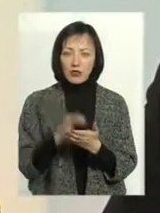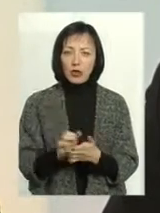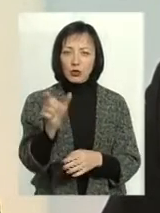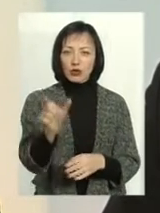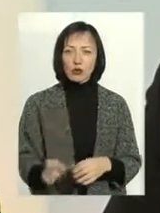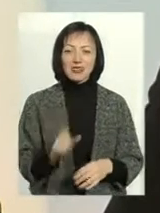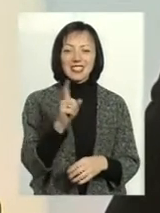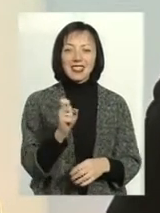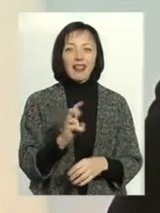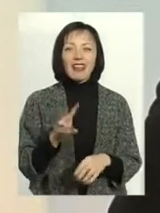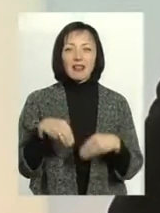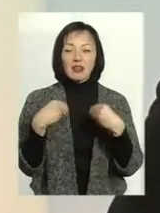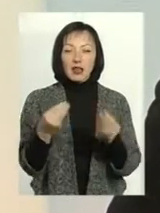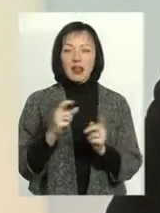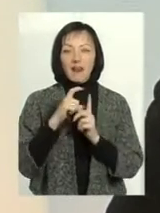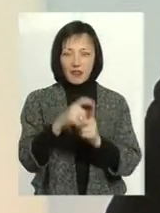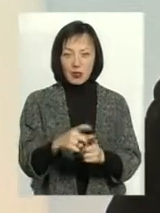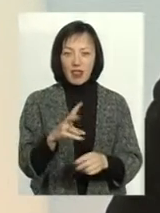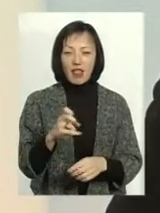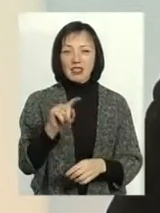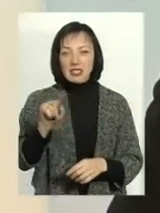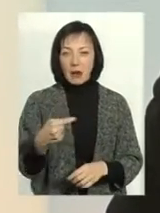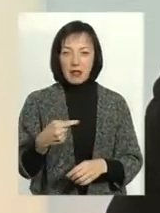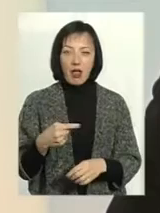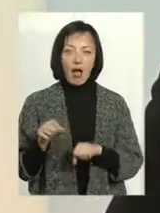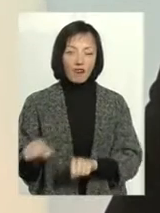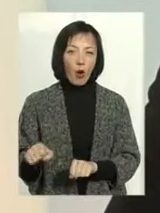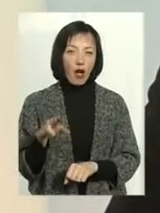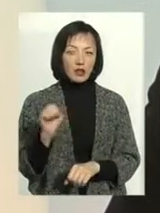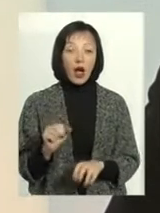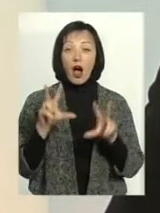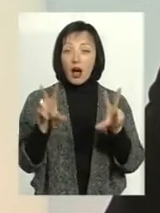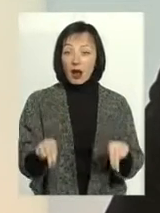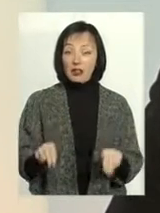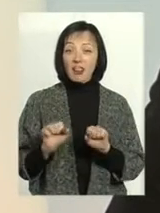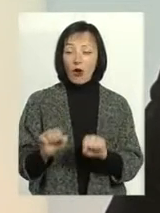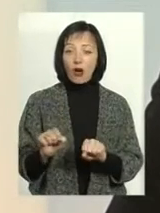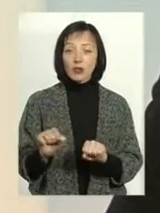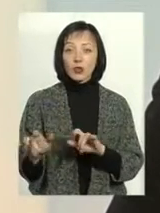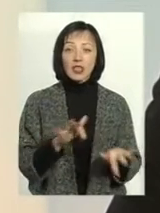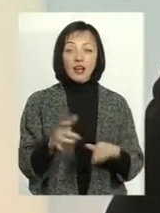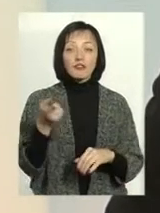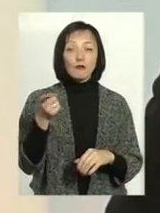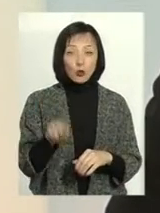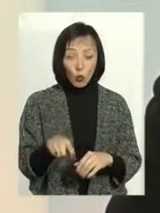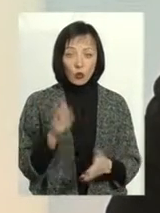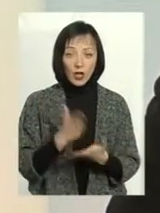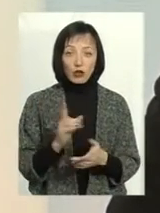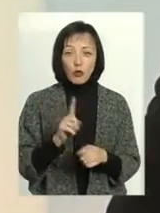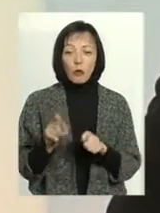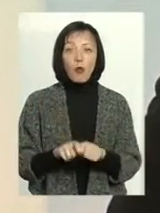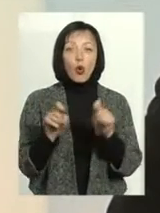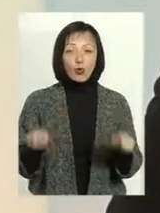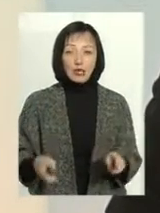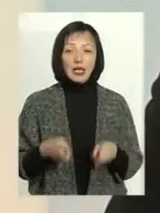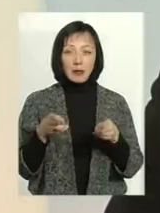особи за ненадання відповіді на запит адвоката. Да? Гарантія адвокатської діяльності навіть в тому, що порушити